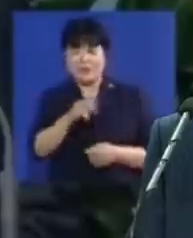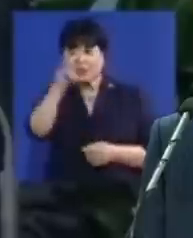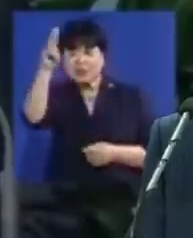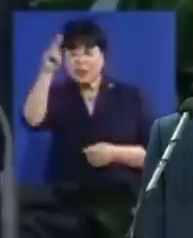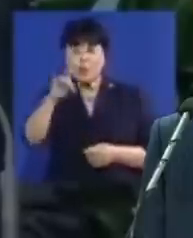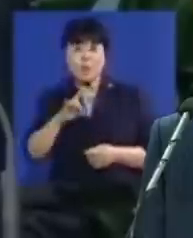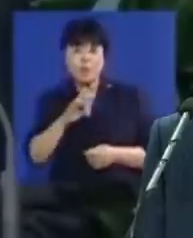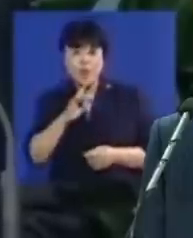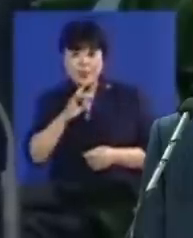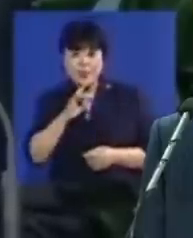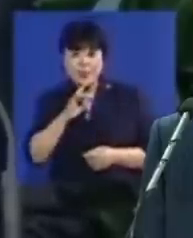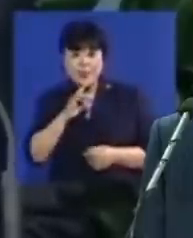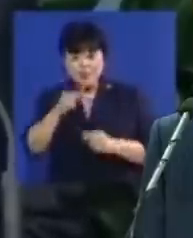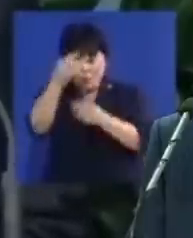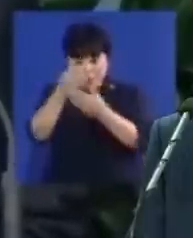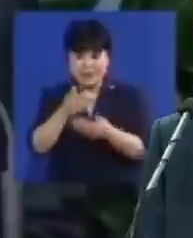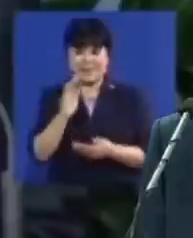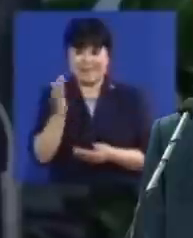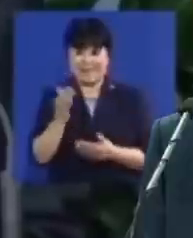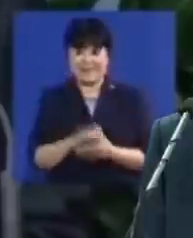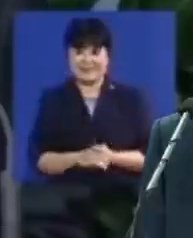쳐다보기만 하면 구원을 받는다.